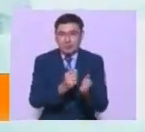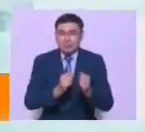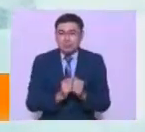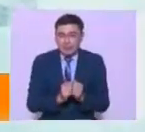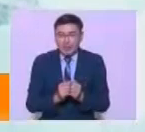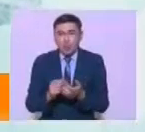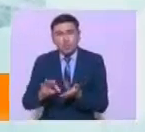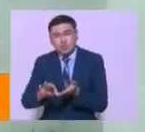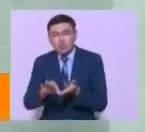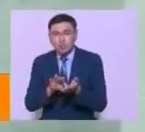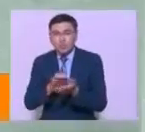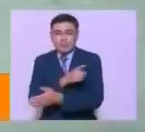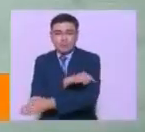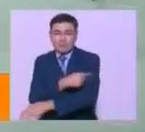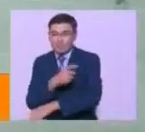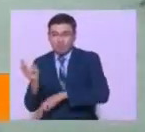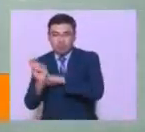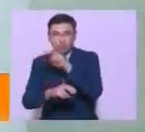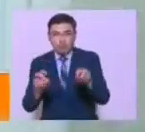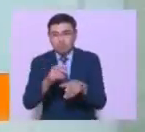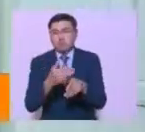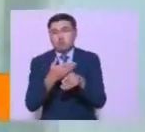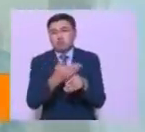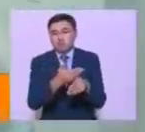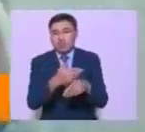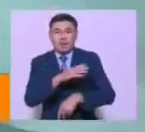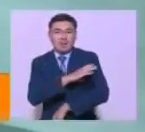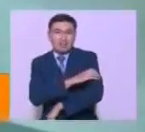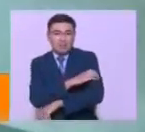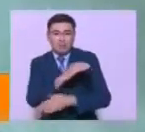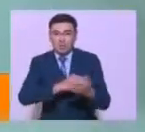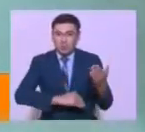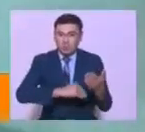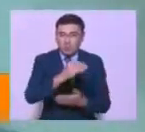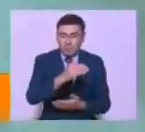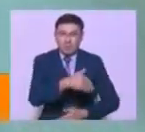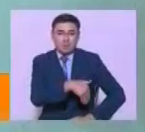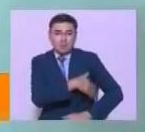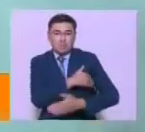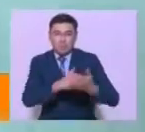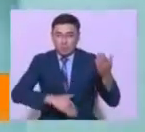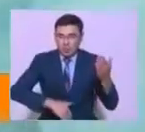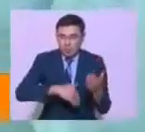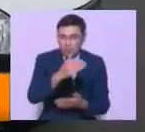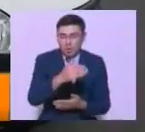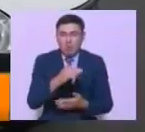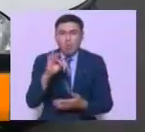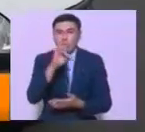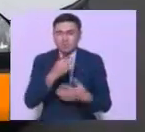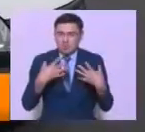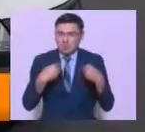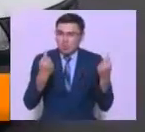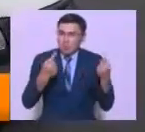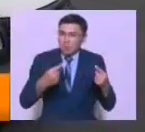жедел жәрдем қызметкерлері келіп көмек көрсетті. Қан қысымы, дене қызуы сияқты денсаулығына қатысты мәліметтерді толтырып,